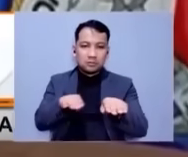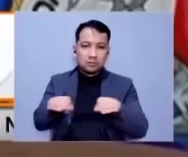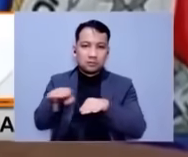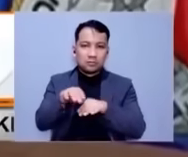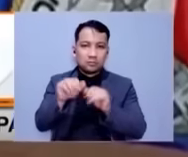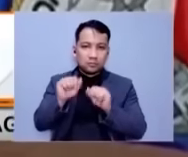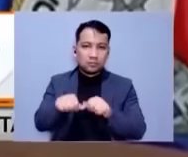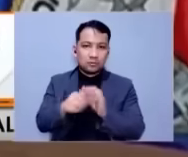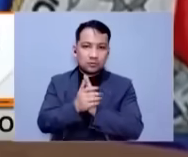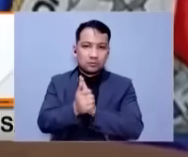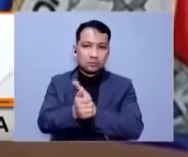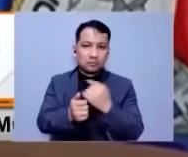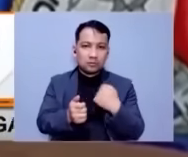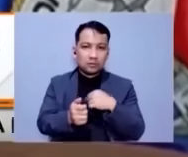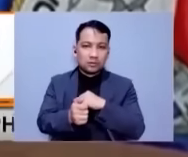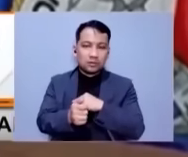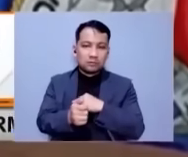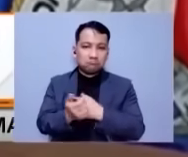of our personnel in